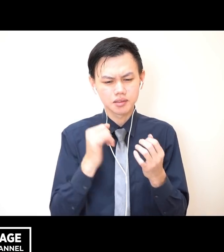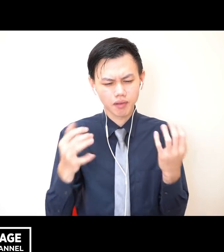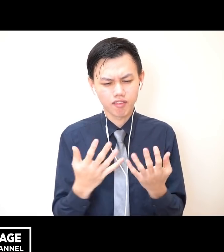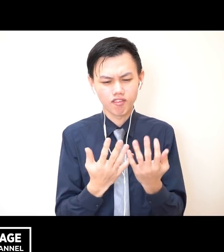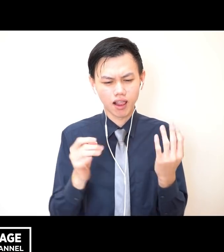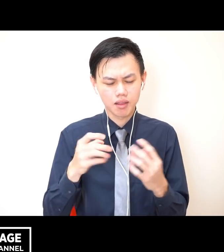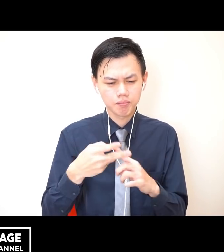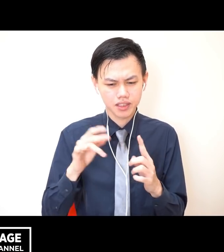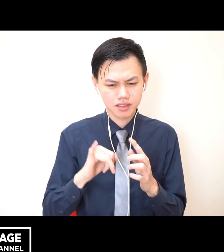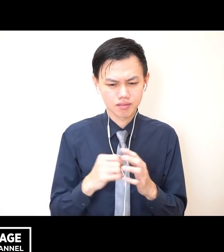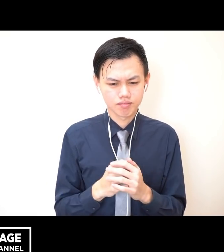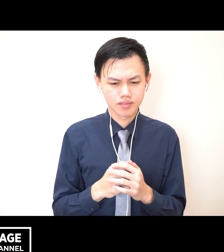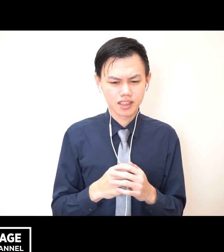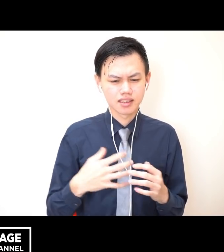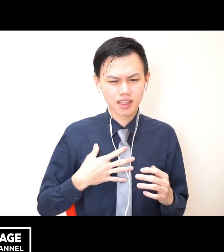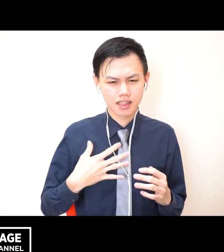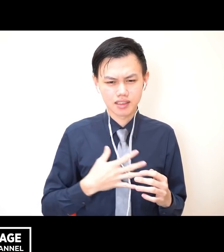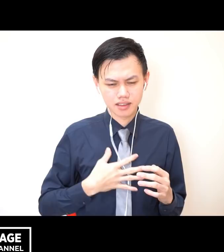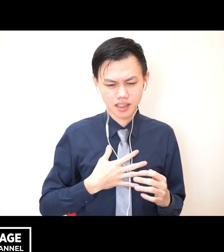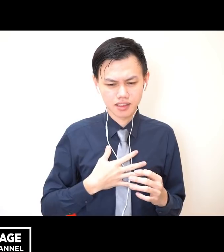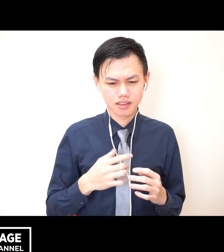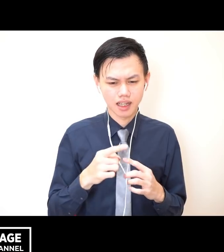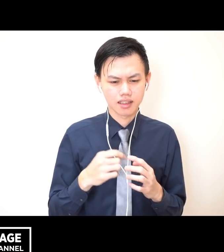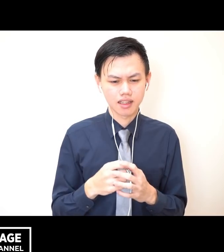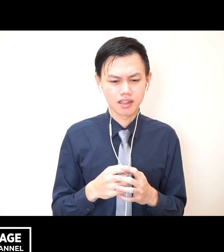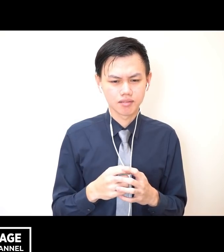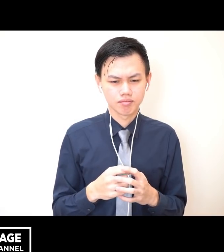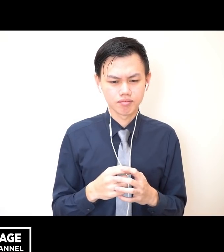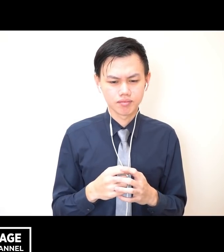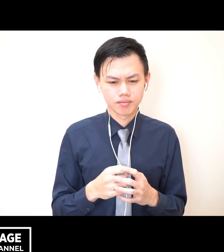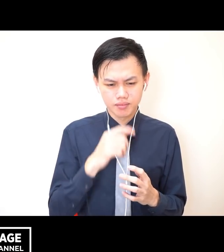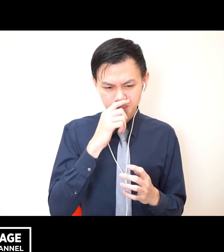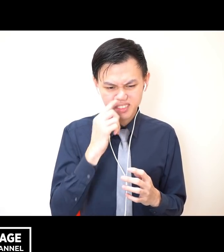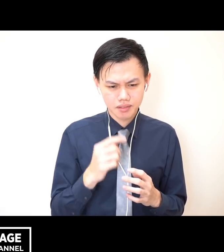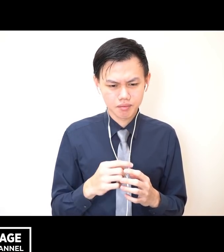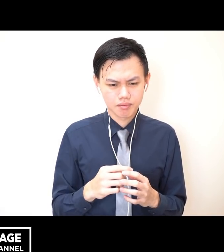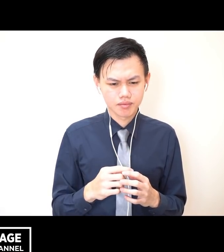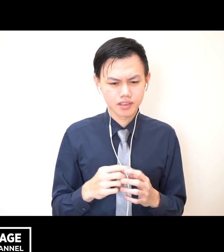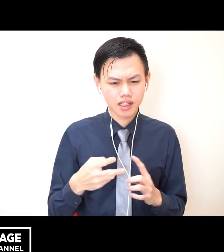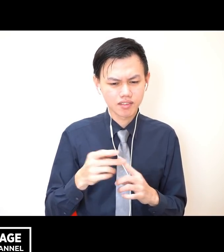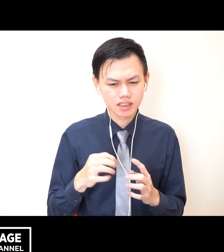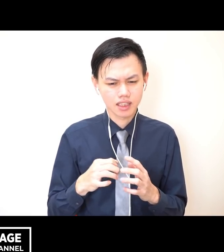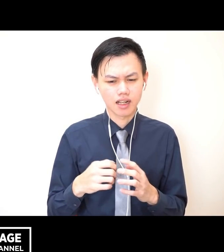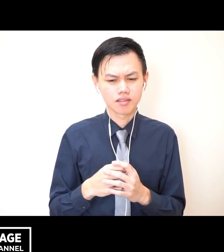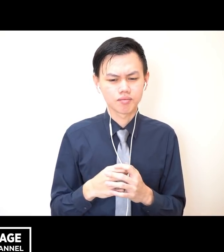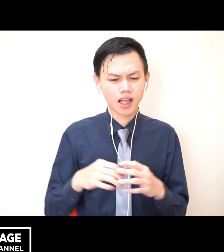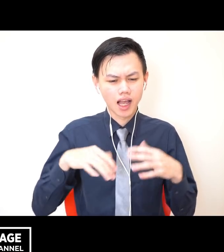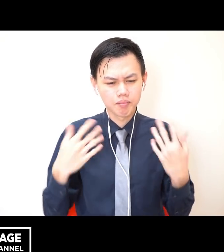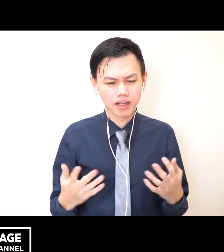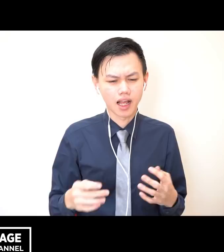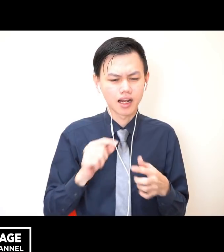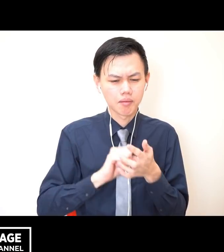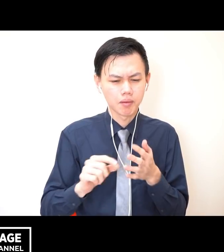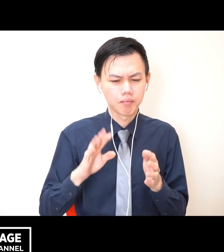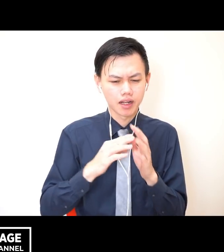sangat relevan untuk saudara dan saya yang saat ini sedang hidup di tengah-tengah badai yang sedang melanda dunia